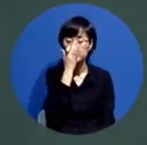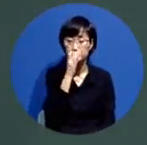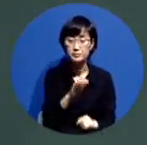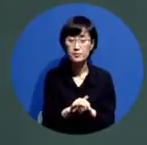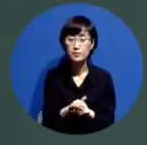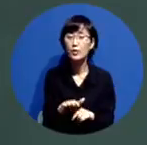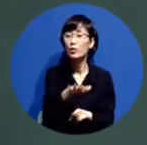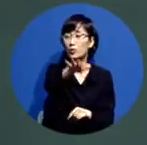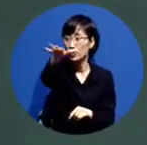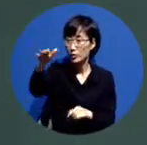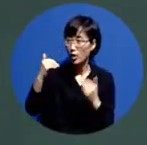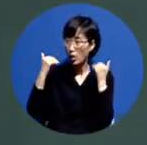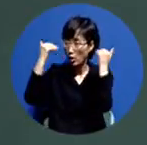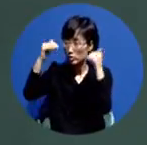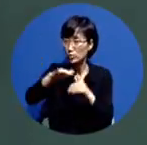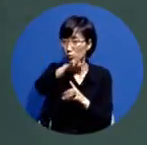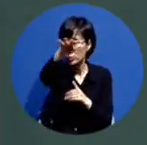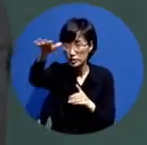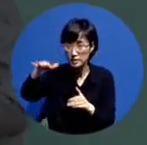우리가 무엇을 해야 되겠습니까?